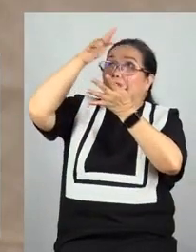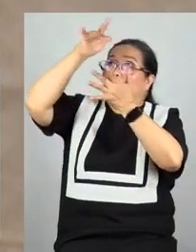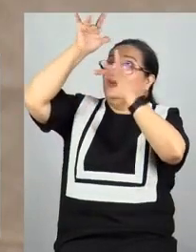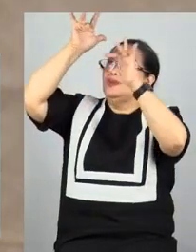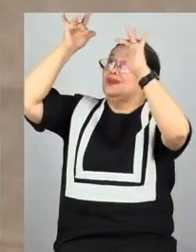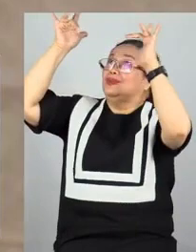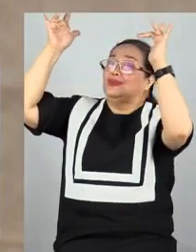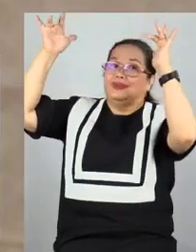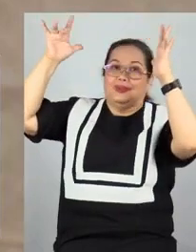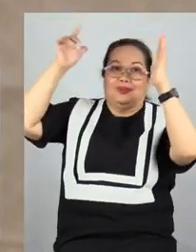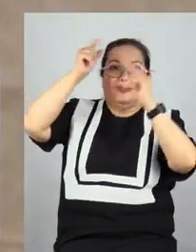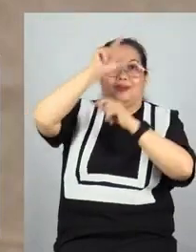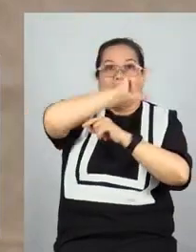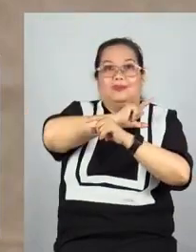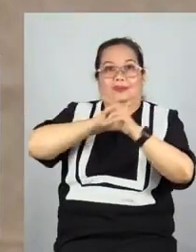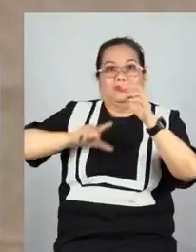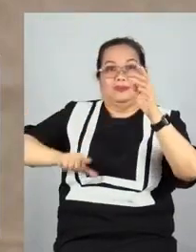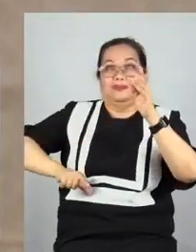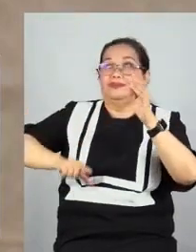ay